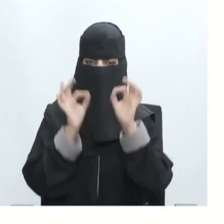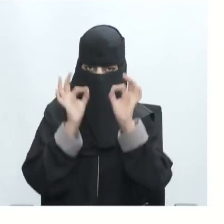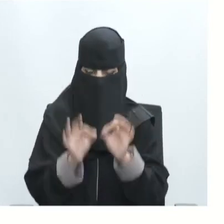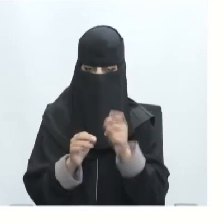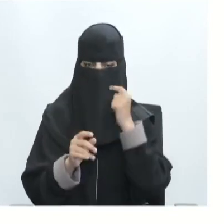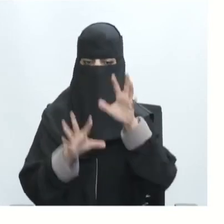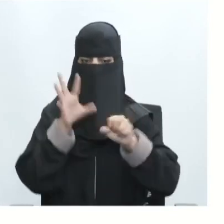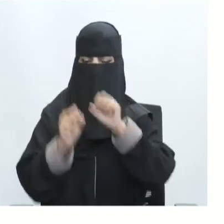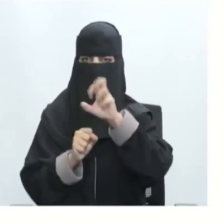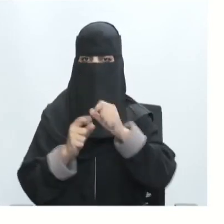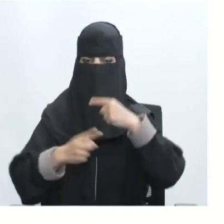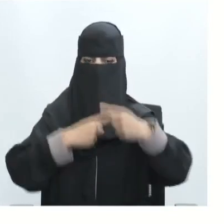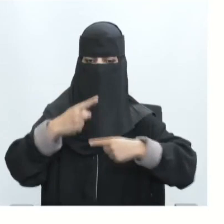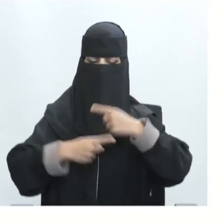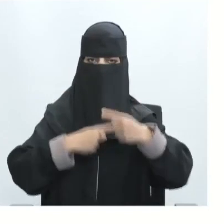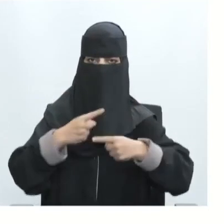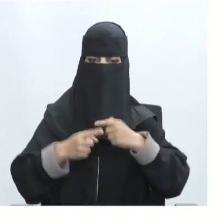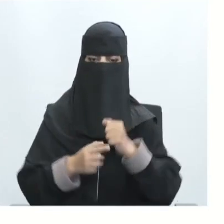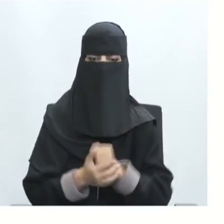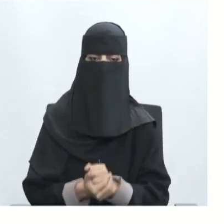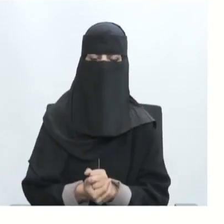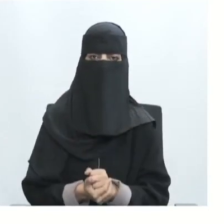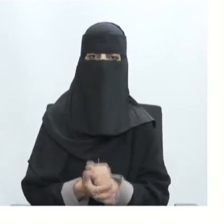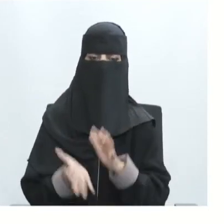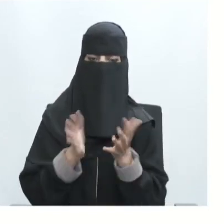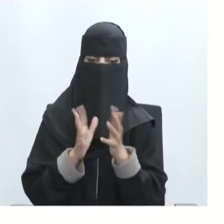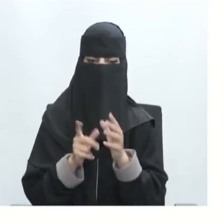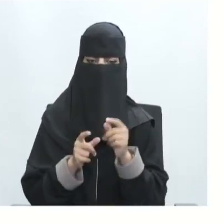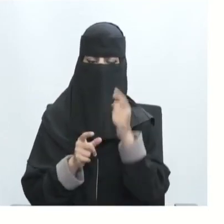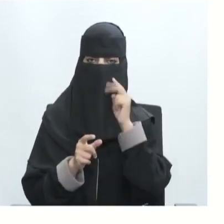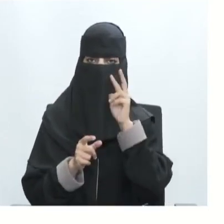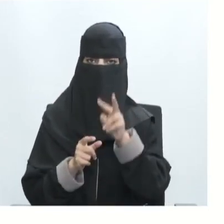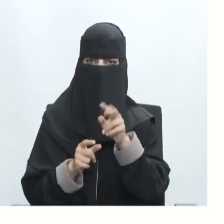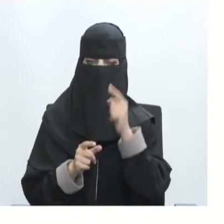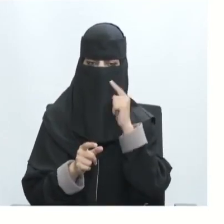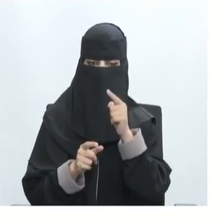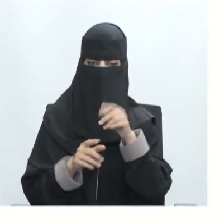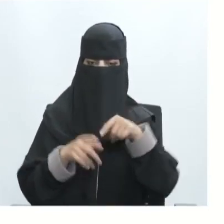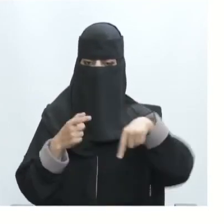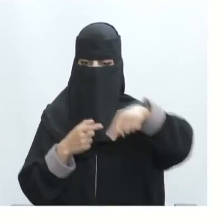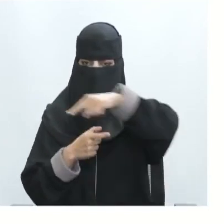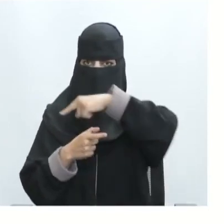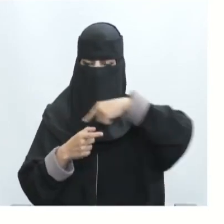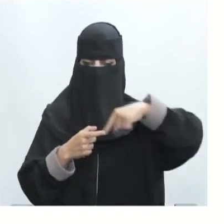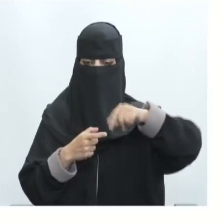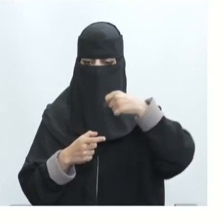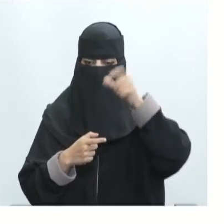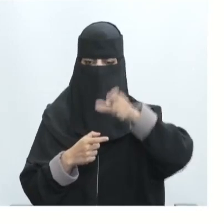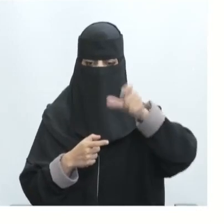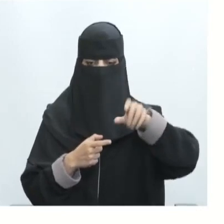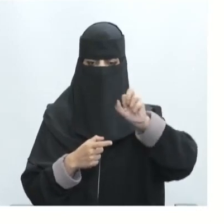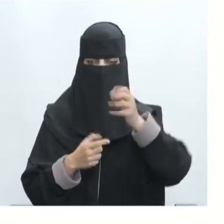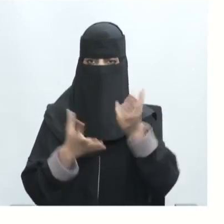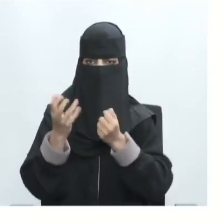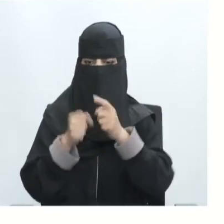في اكتشافه الدائم او في استكشافه الدائم واحيانا الالي لمحيطه وكل واحد